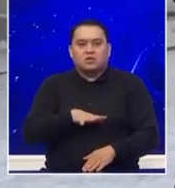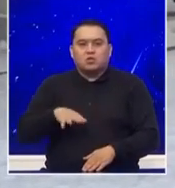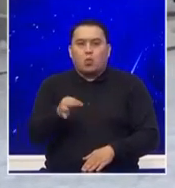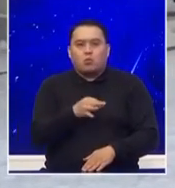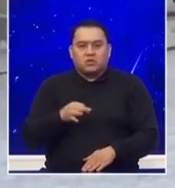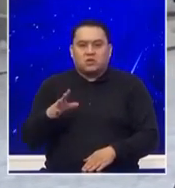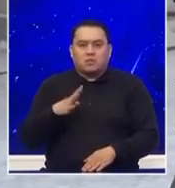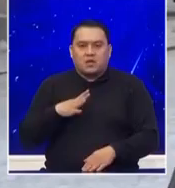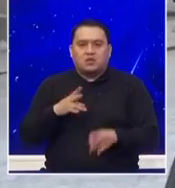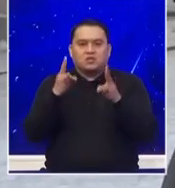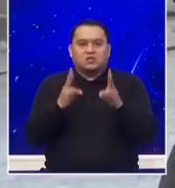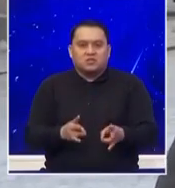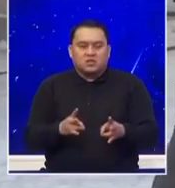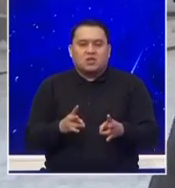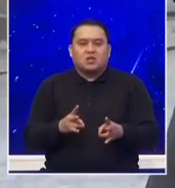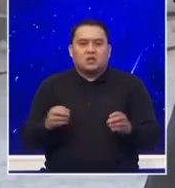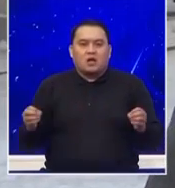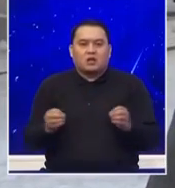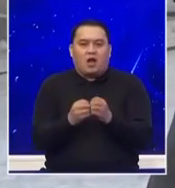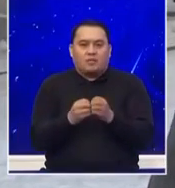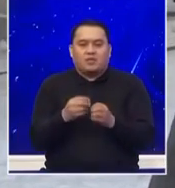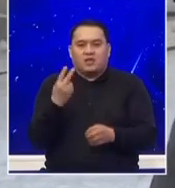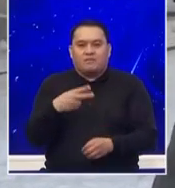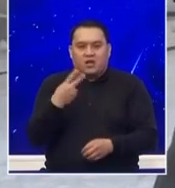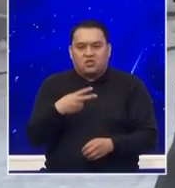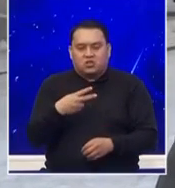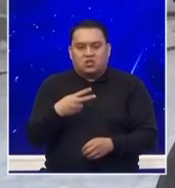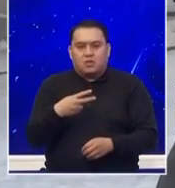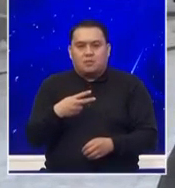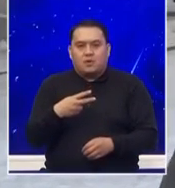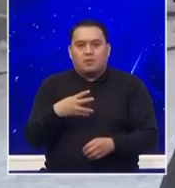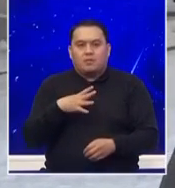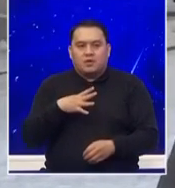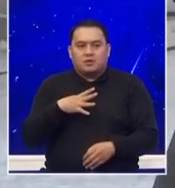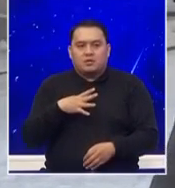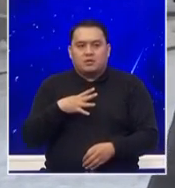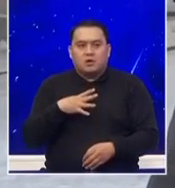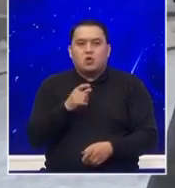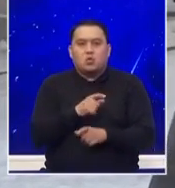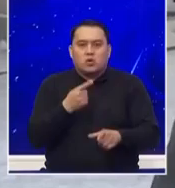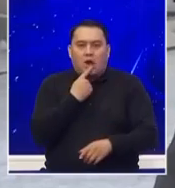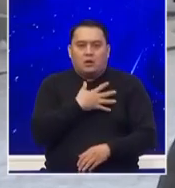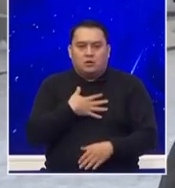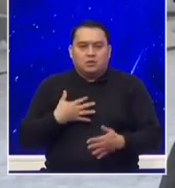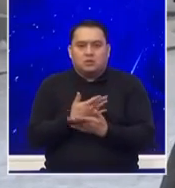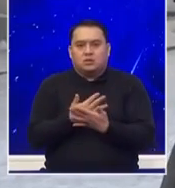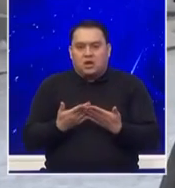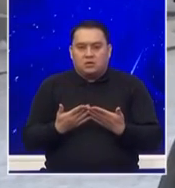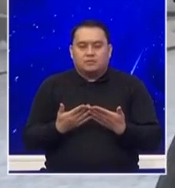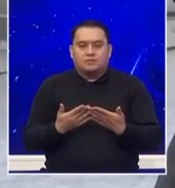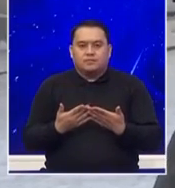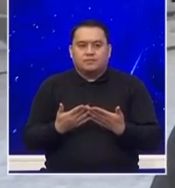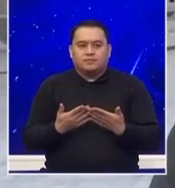области произошло свыше 20 дорожно-транспортных происшествий, при которых люди получили различные